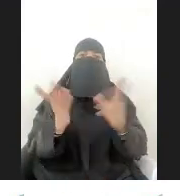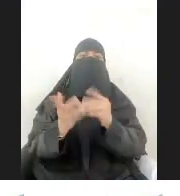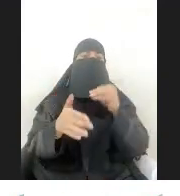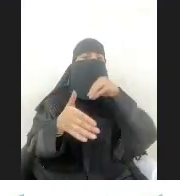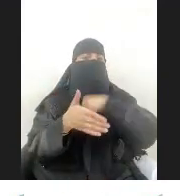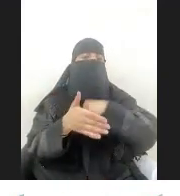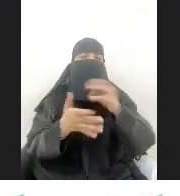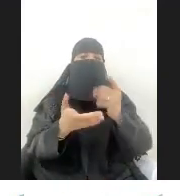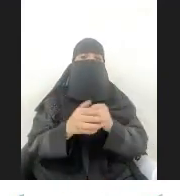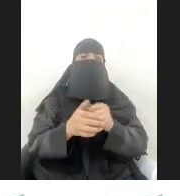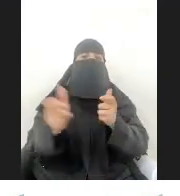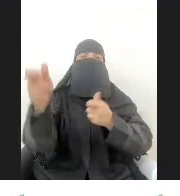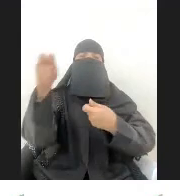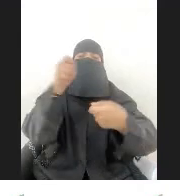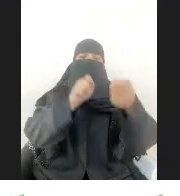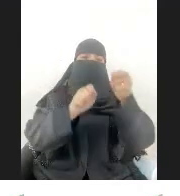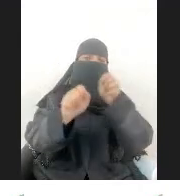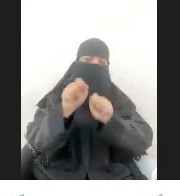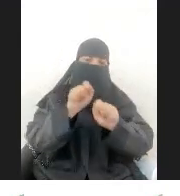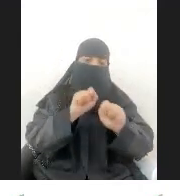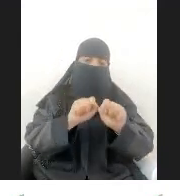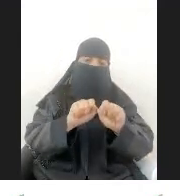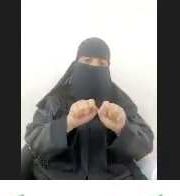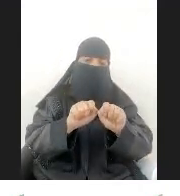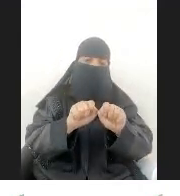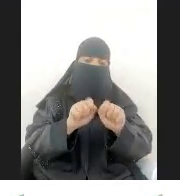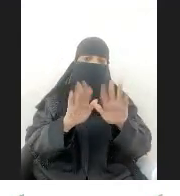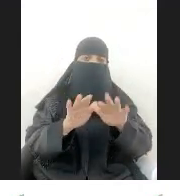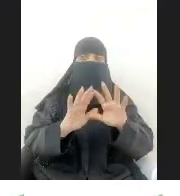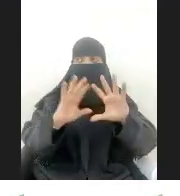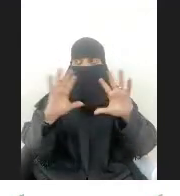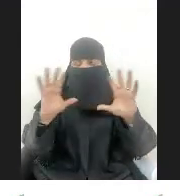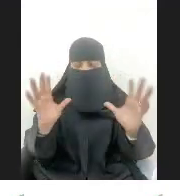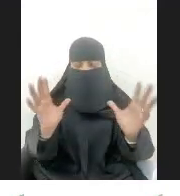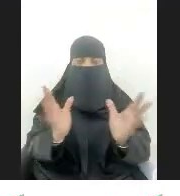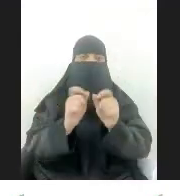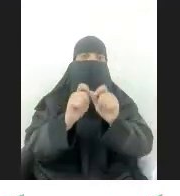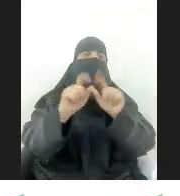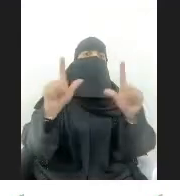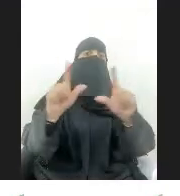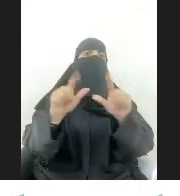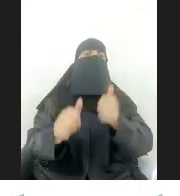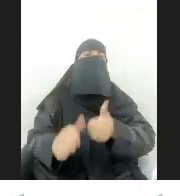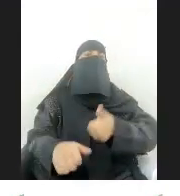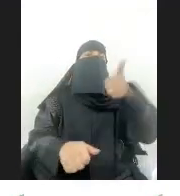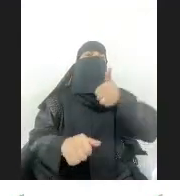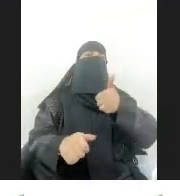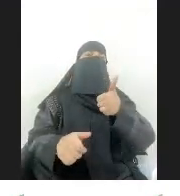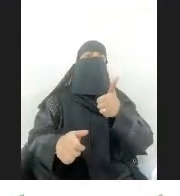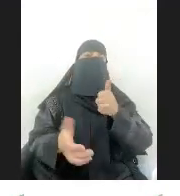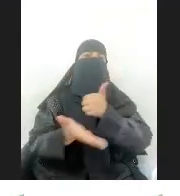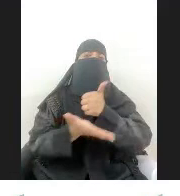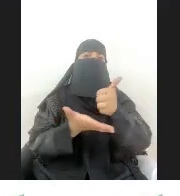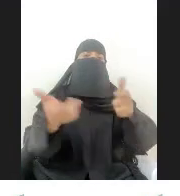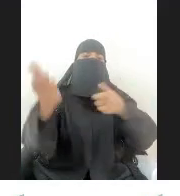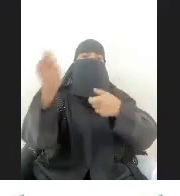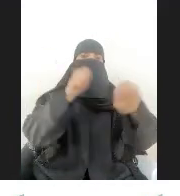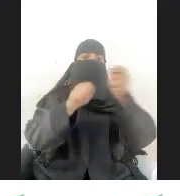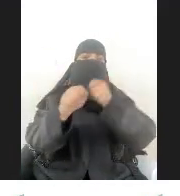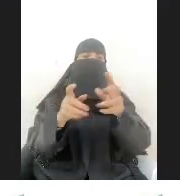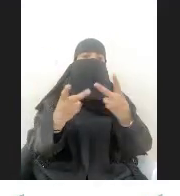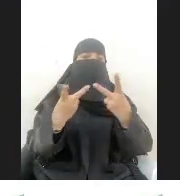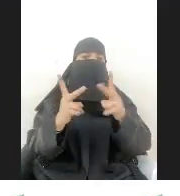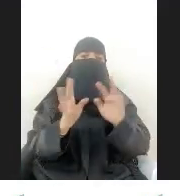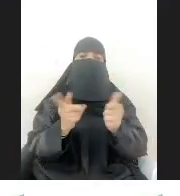التصميم. هناك إجماع واضح على أن أفضل استراتيجيات التصميم تبدأ بتحديد أهداف